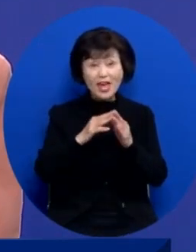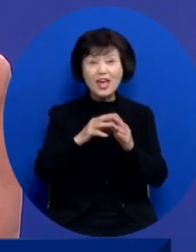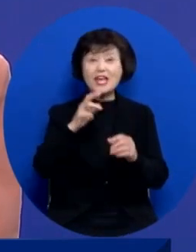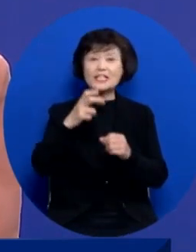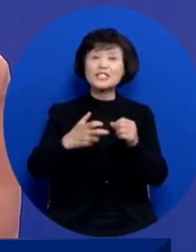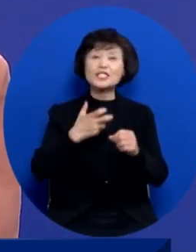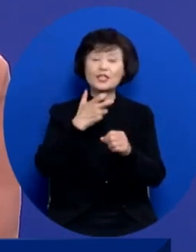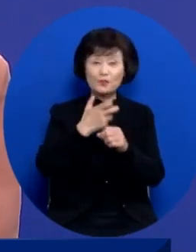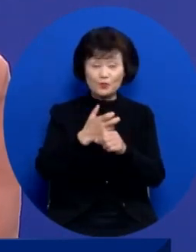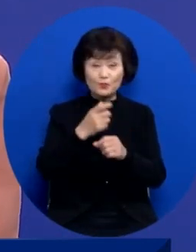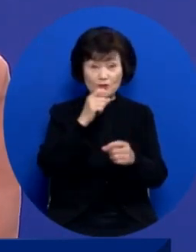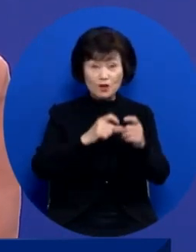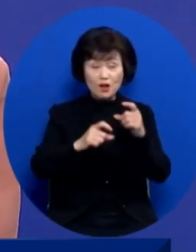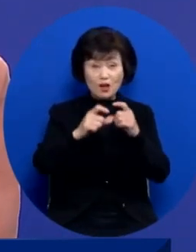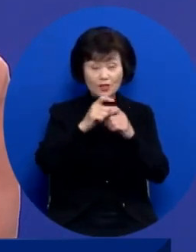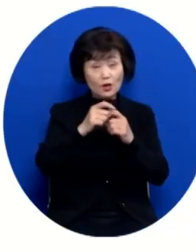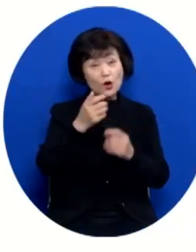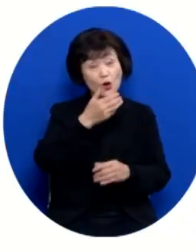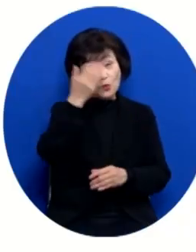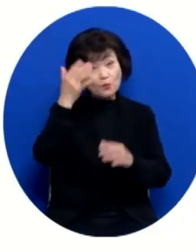김인혜 기자가 소개해드립니다.